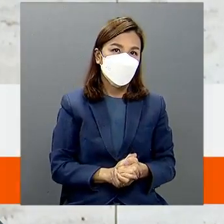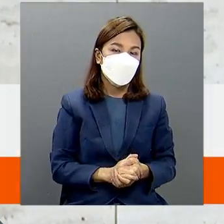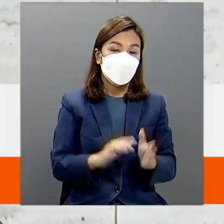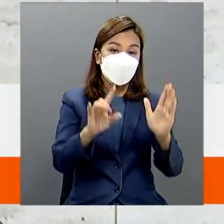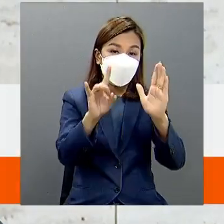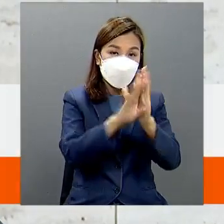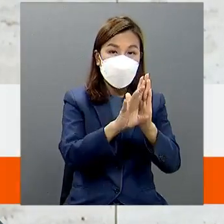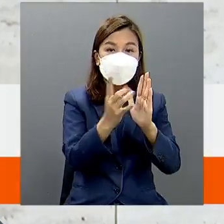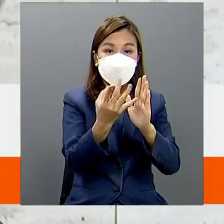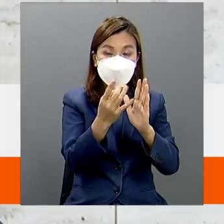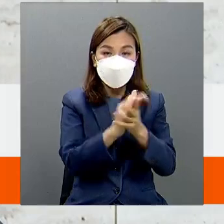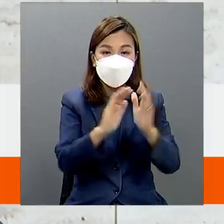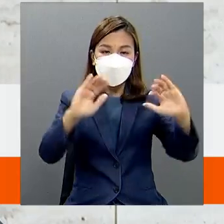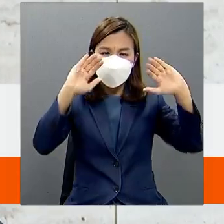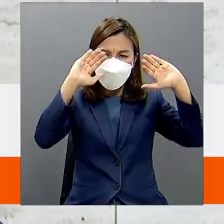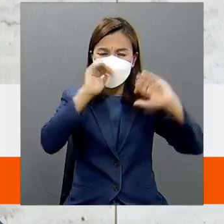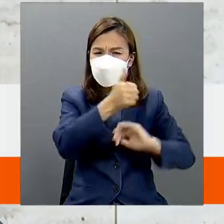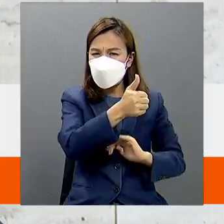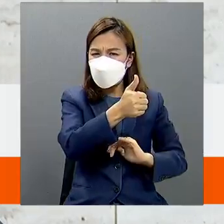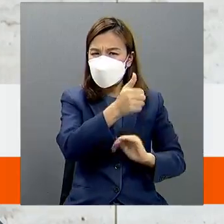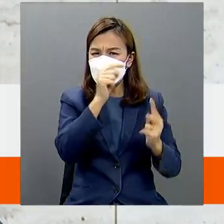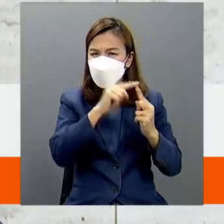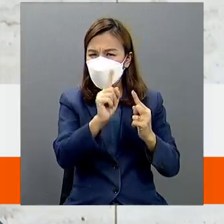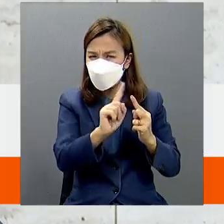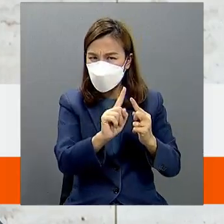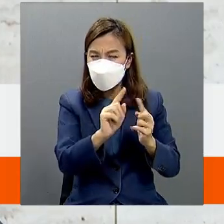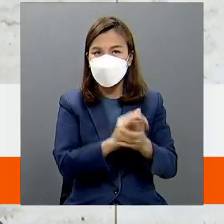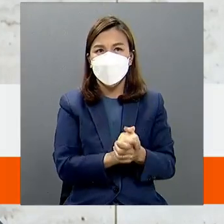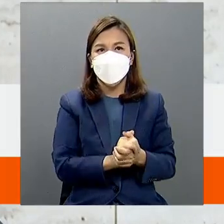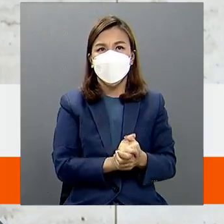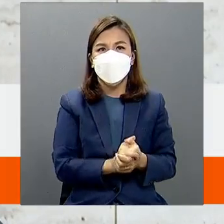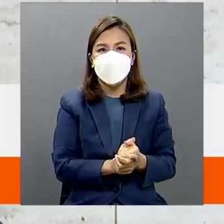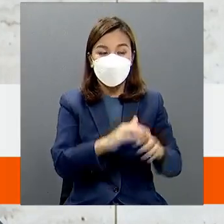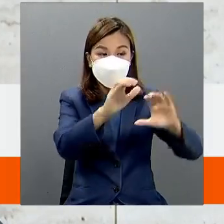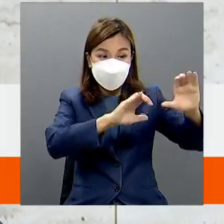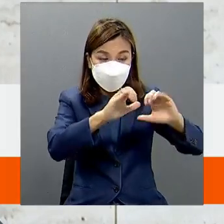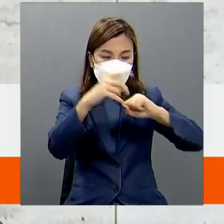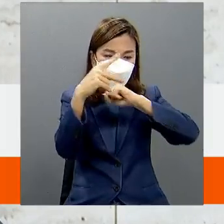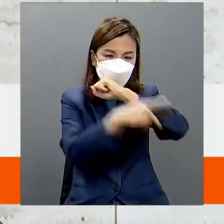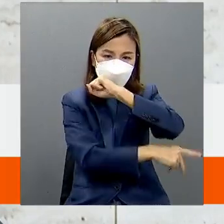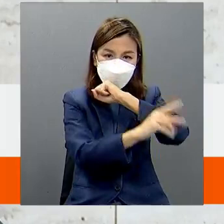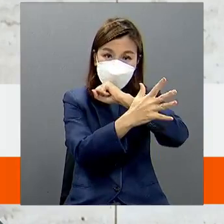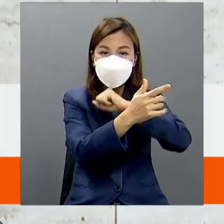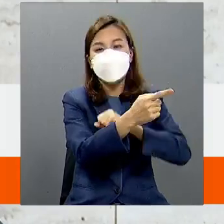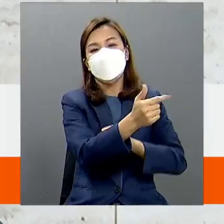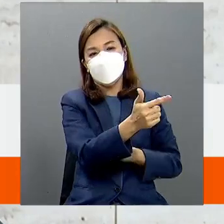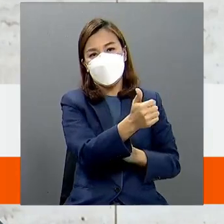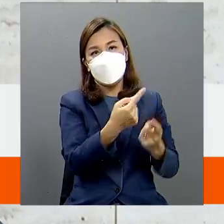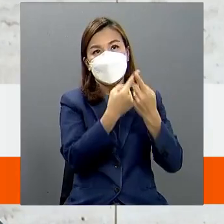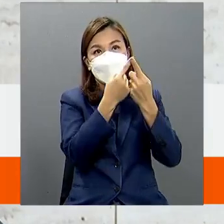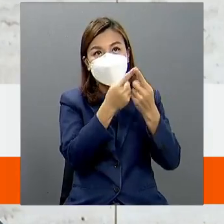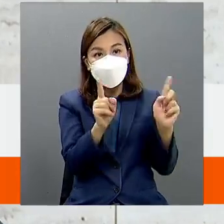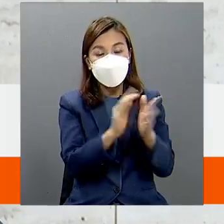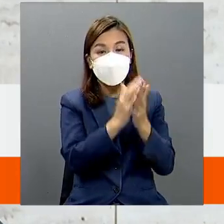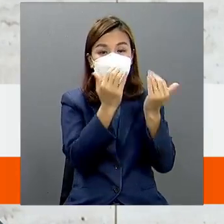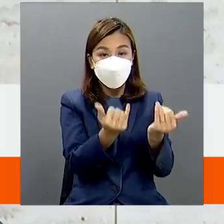ฐบาลอยู่ได้นะมันต้องอยู่โดยที่บริสุทธิ์ไม่มีการทุจริตแต่กระแสขนาดนี้เนี่ยในเรื่องของ